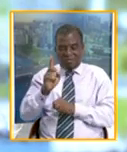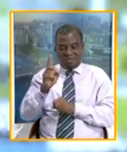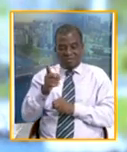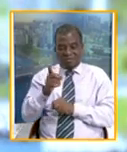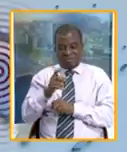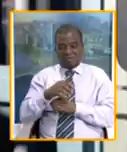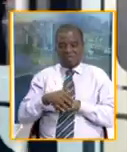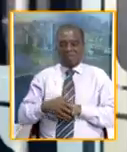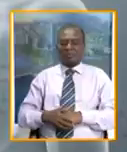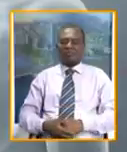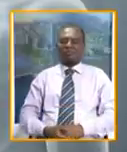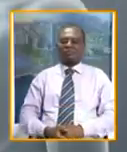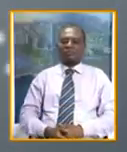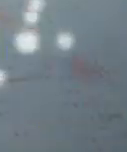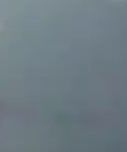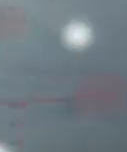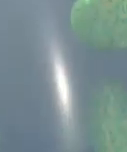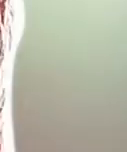barrières.